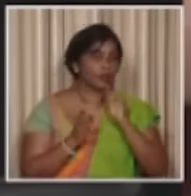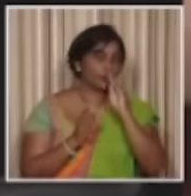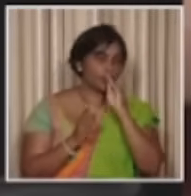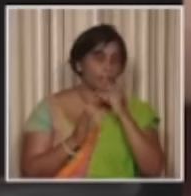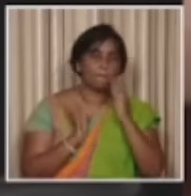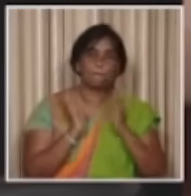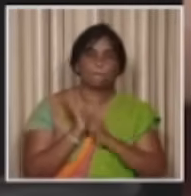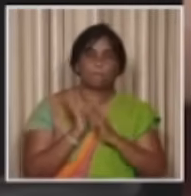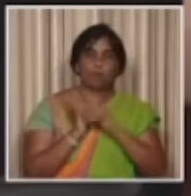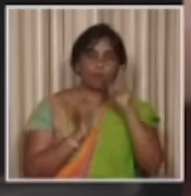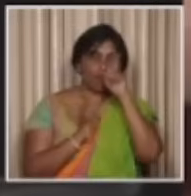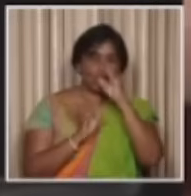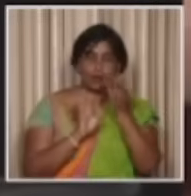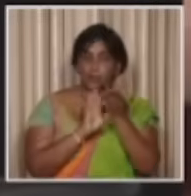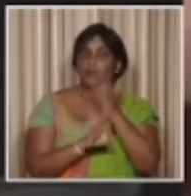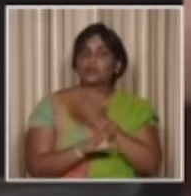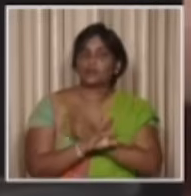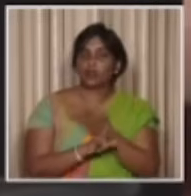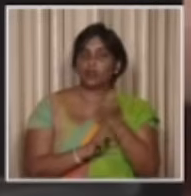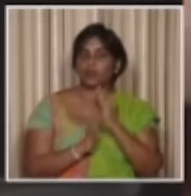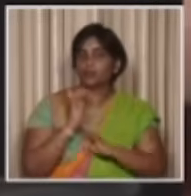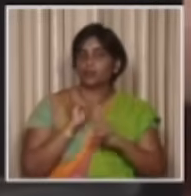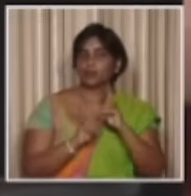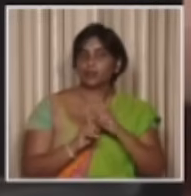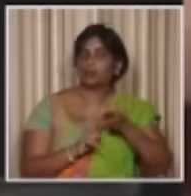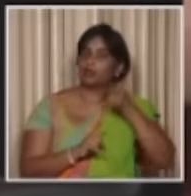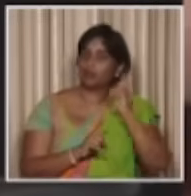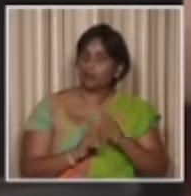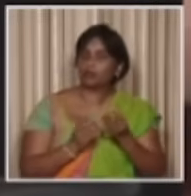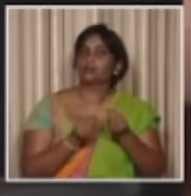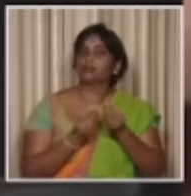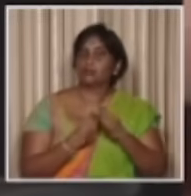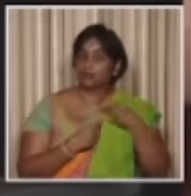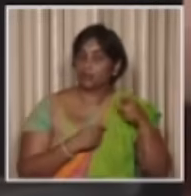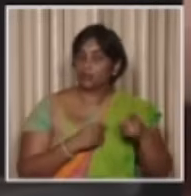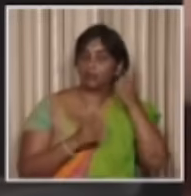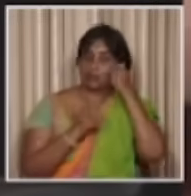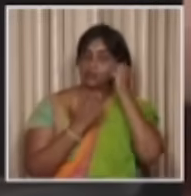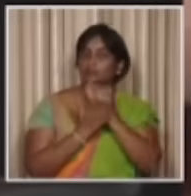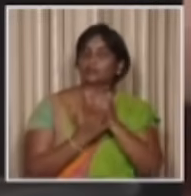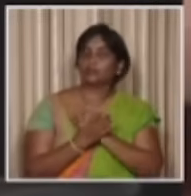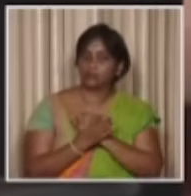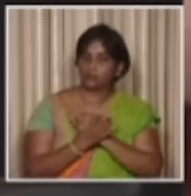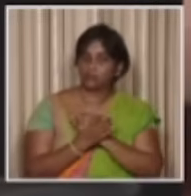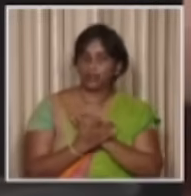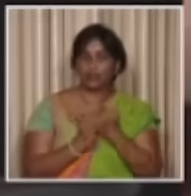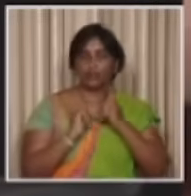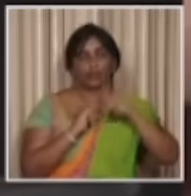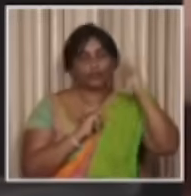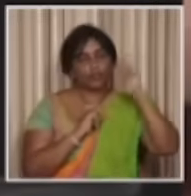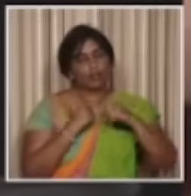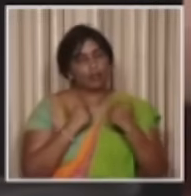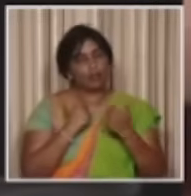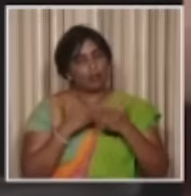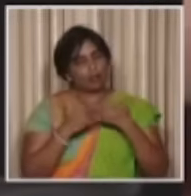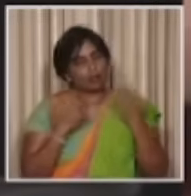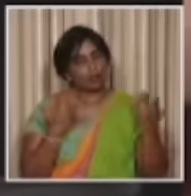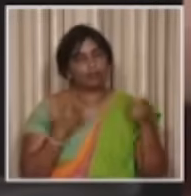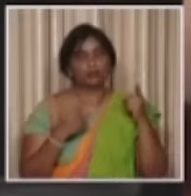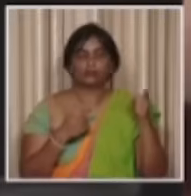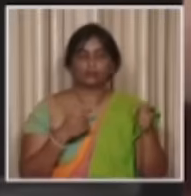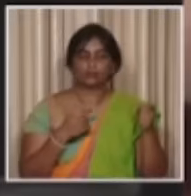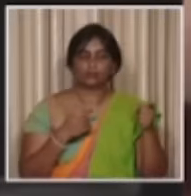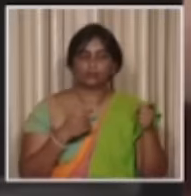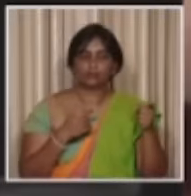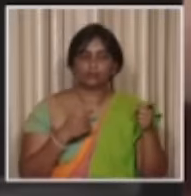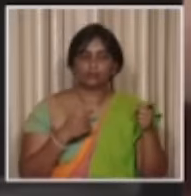ගානේ මාර්තු මාසෙට ඉස්සෙල්ලවත් මුදල් අමාත්‍යාංශයෙන් අනුමත කර යුතුයි. මේ කරන යෝජනා එකෝ විශ්වවිද්‍යාල හදනවා වෙන්න පුළුවන් මේ